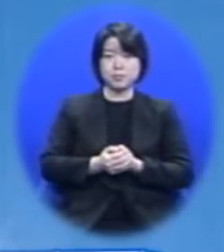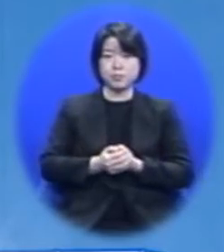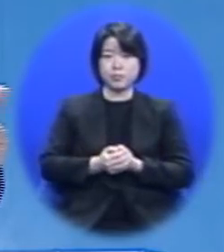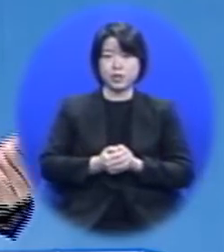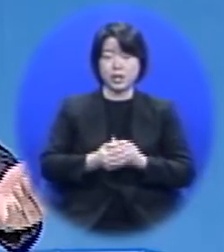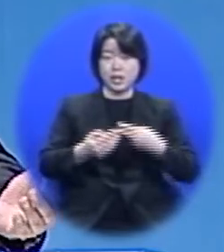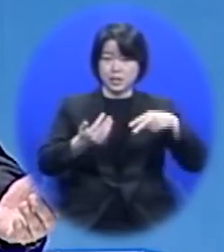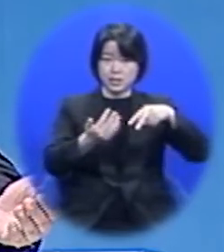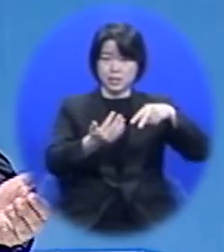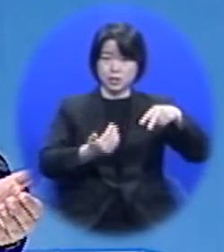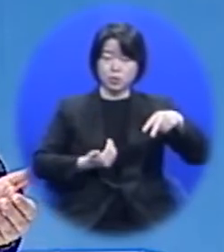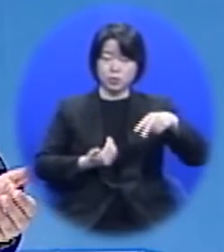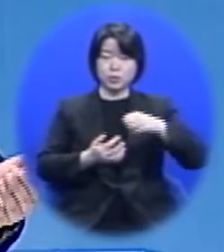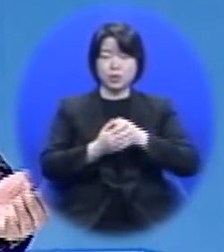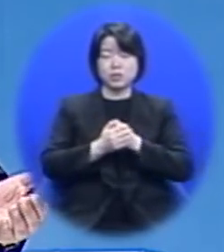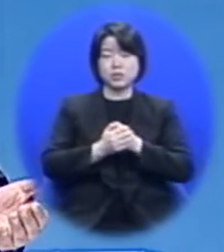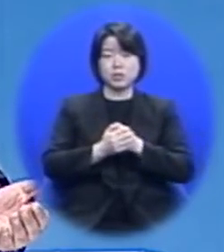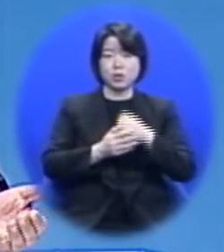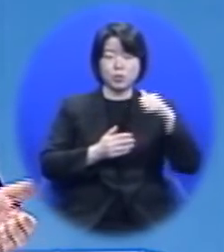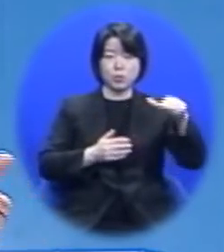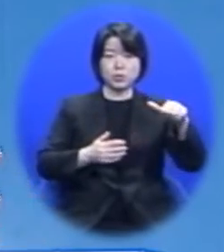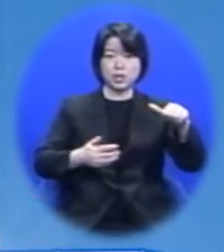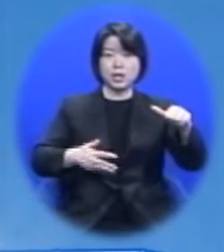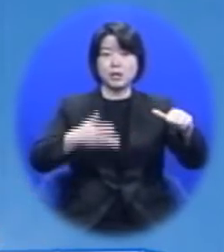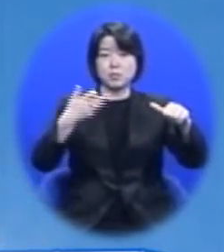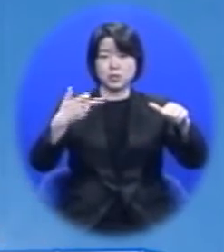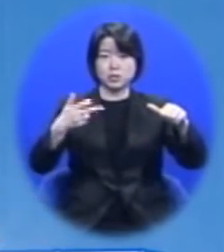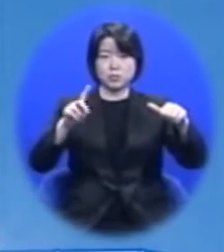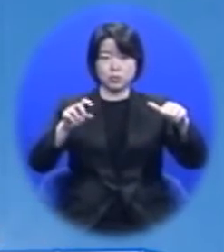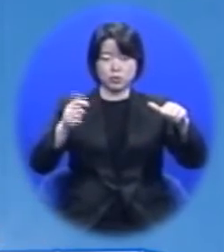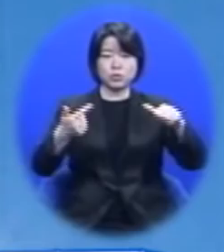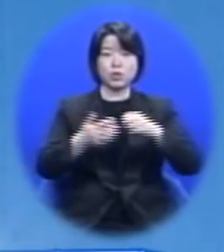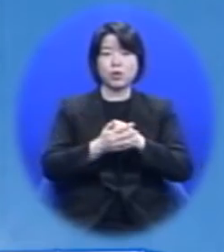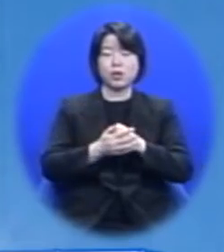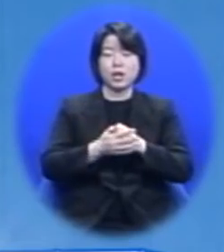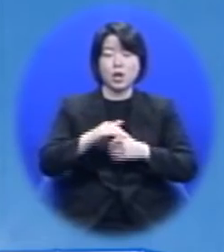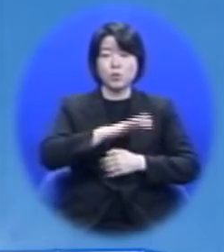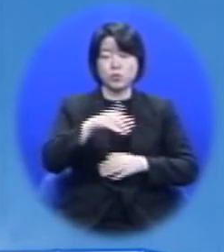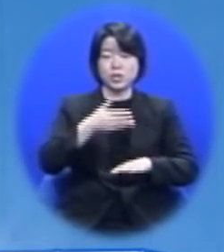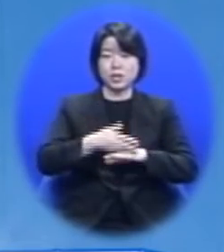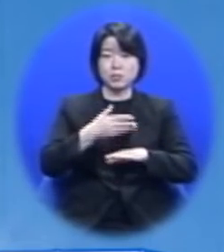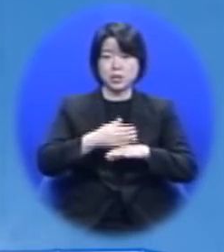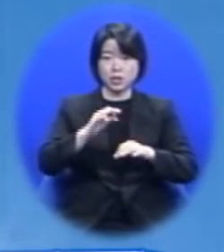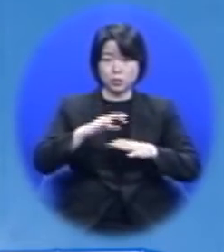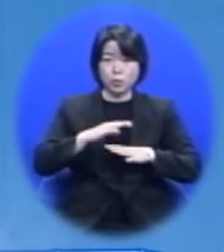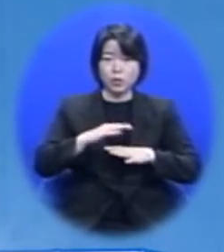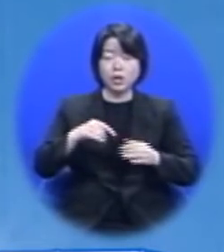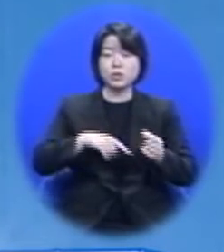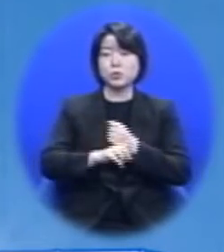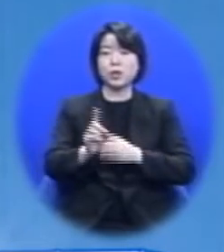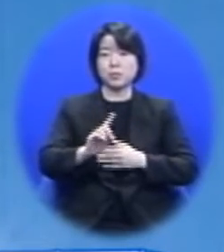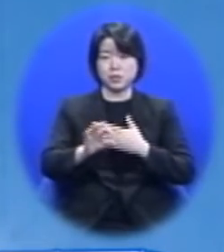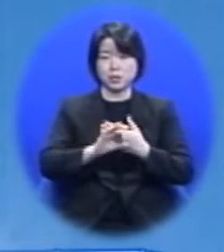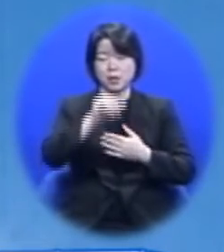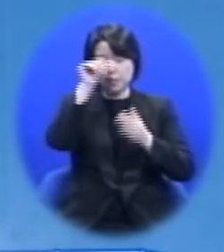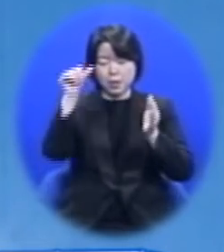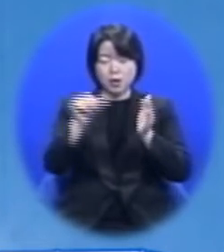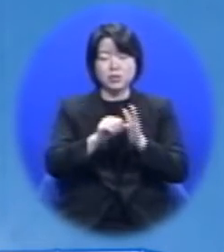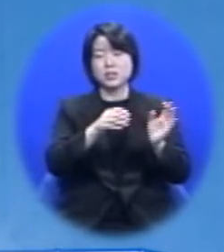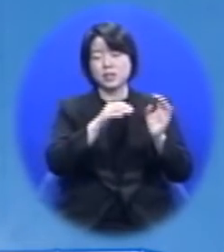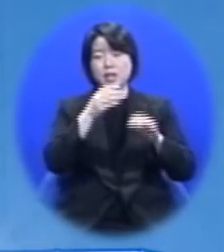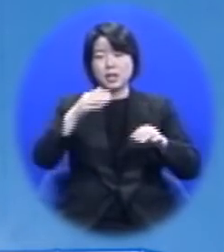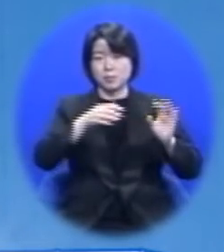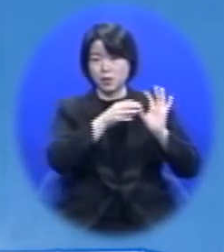데살로니가 전서 5장 16절, 17절, 18절에 우리 감사가 너무 놀라운 것은 평생 계속되는 감사.